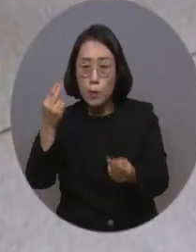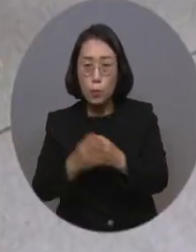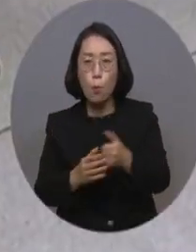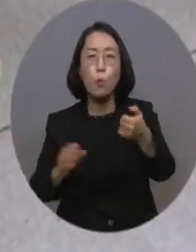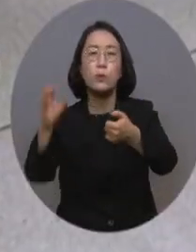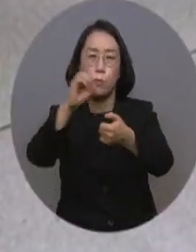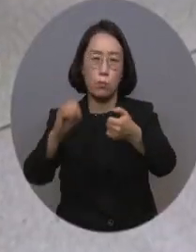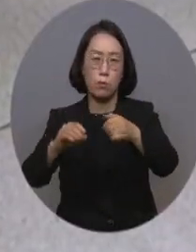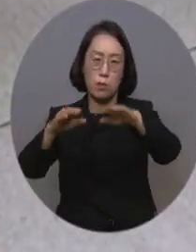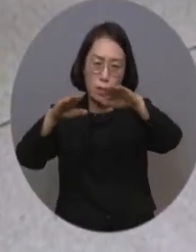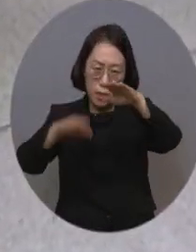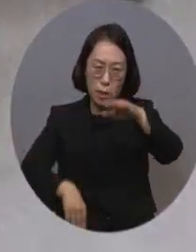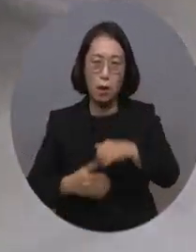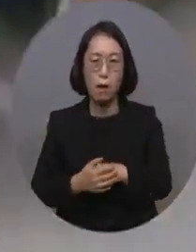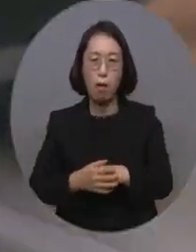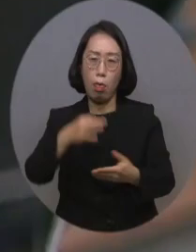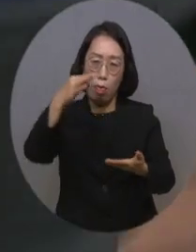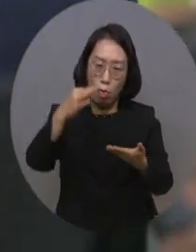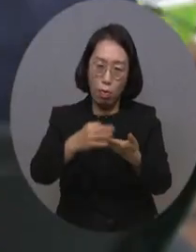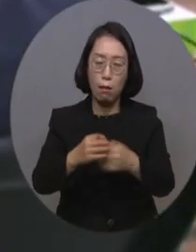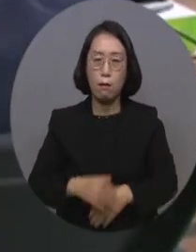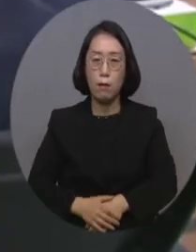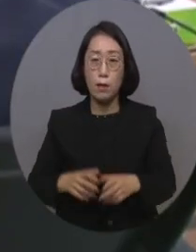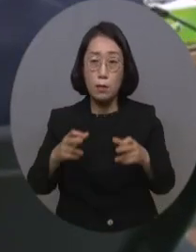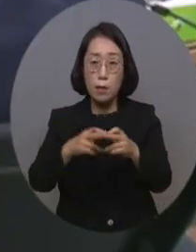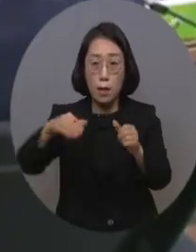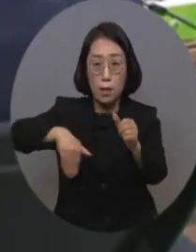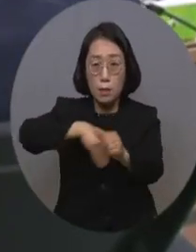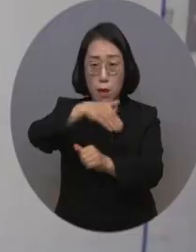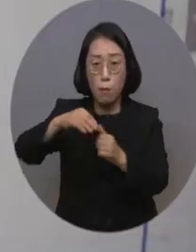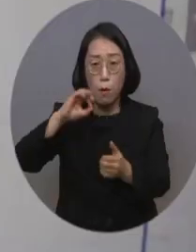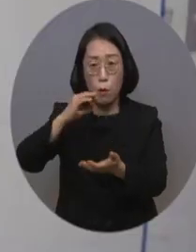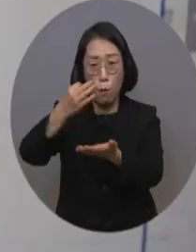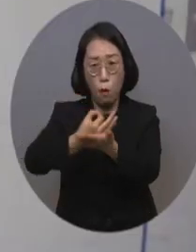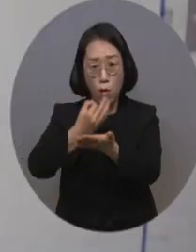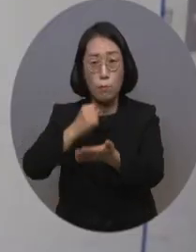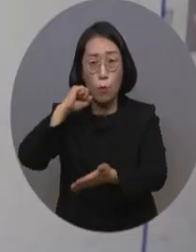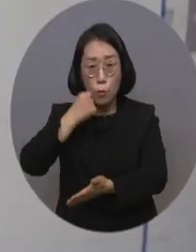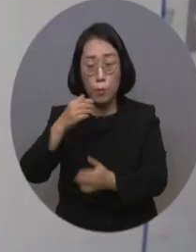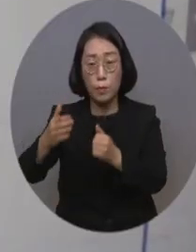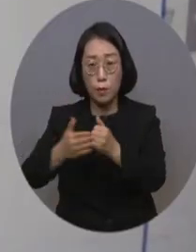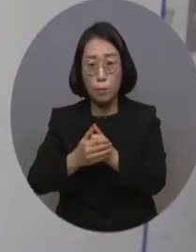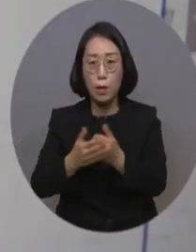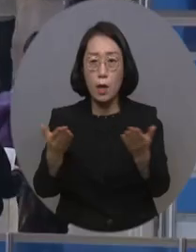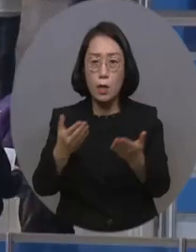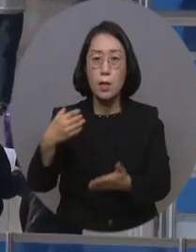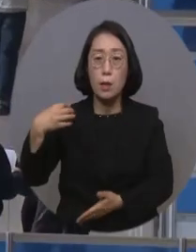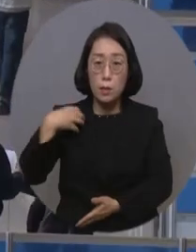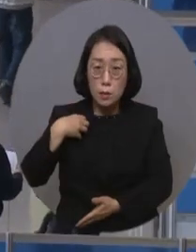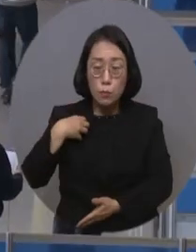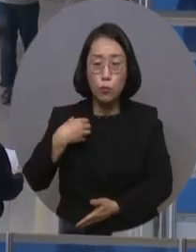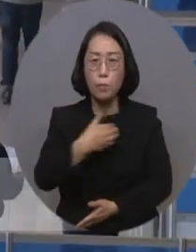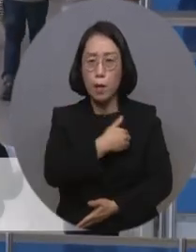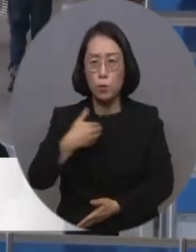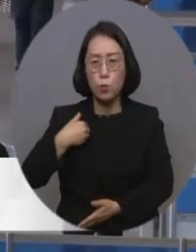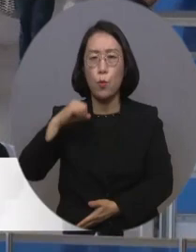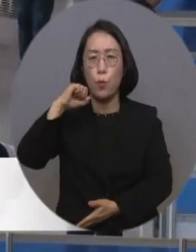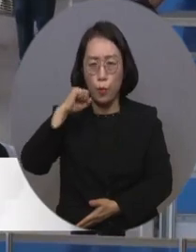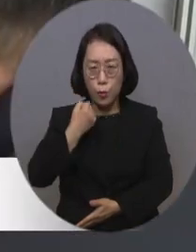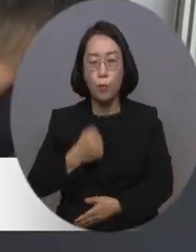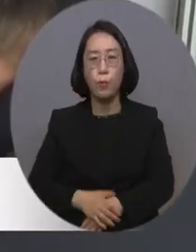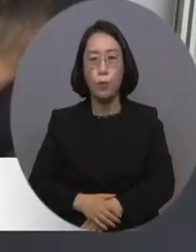조사 결과가 나왔습니다 장애인의 열악한 처우가 낮은 직무만족도로 이어진다는 분석입니다